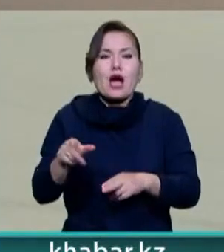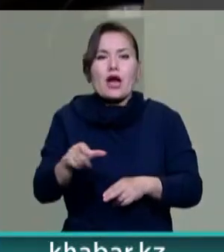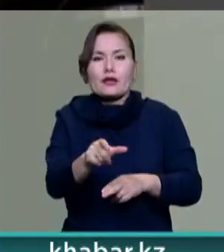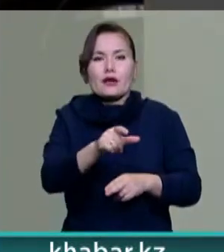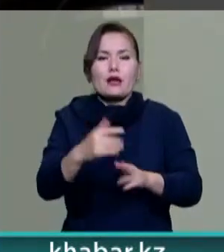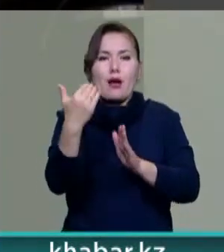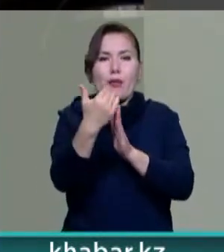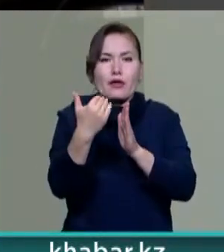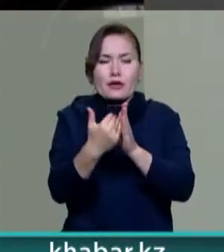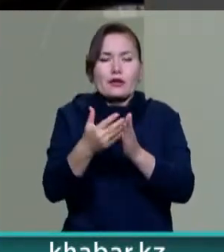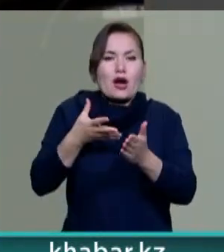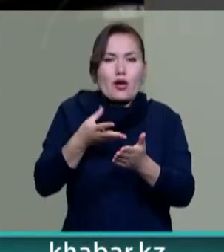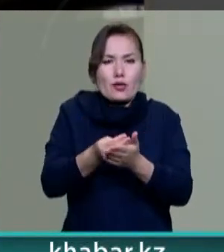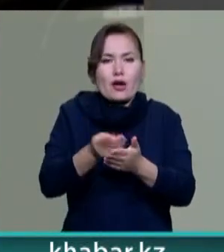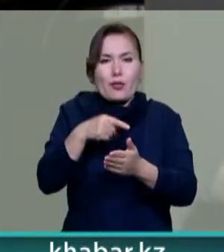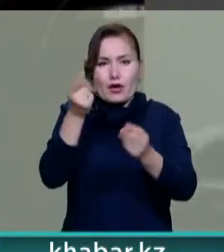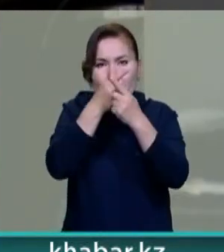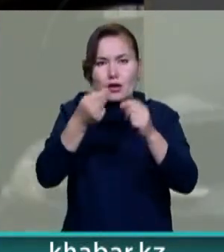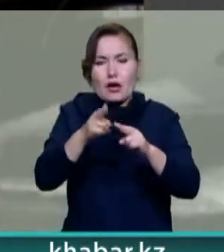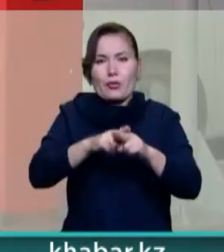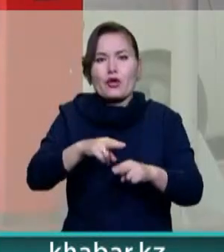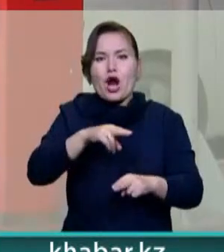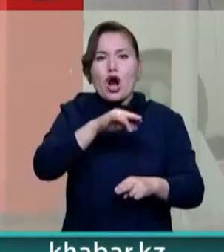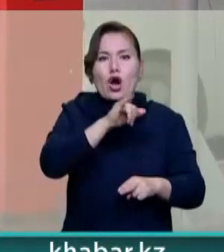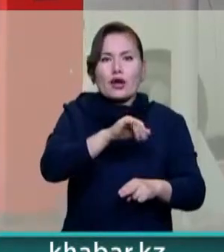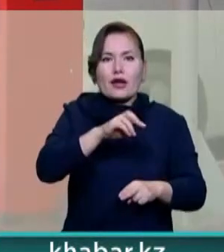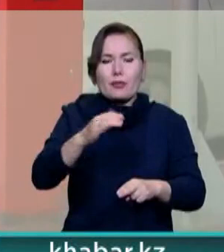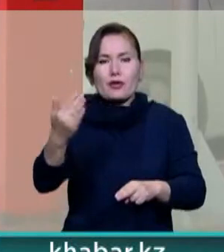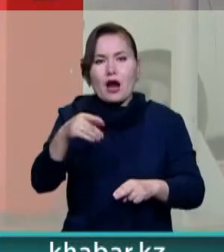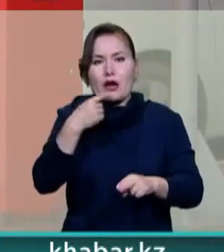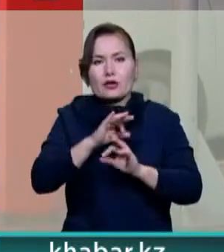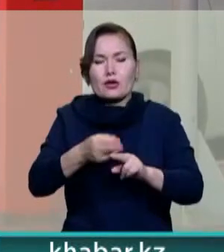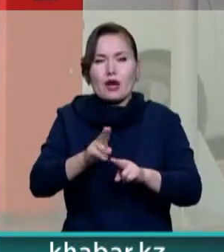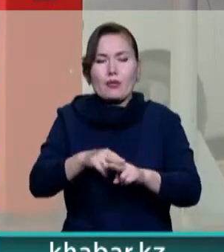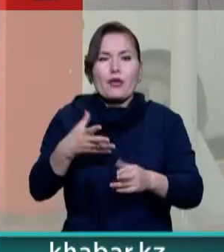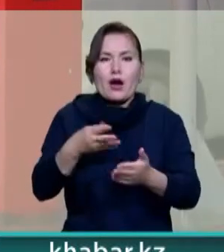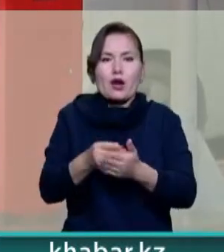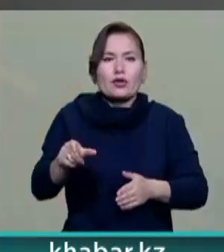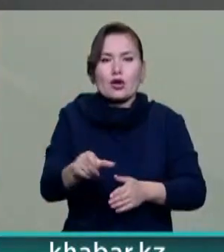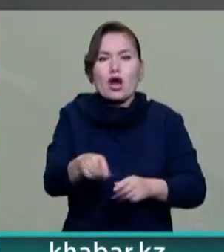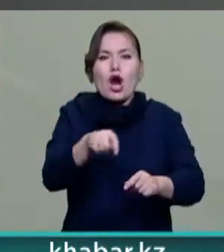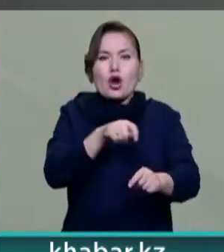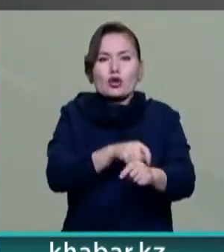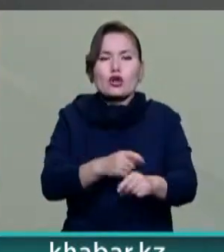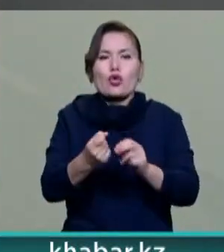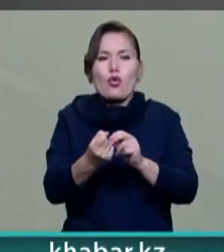жолдардың тізімін жариялады. Компания басшысы Ұлан Әліповтың айтуынша, ақылы жолдардың ұзындығын 11 мың